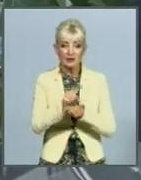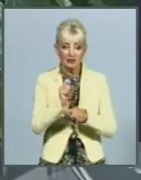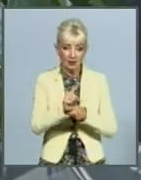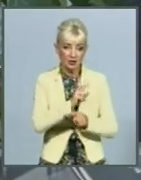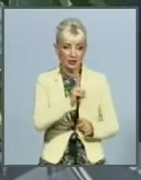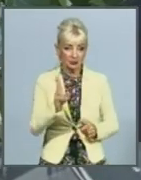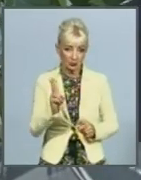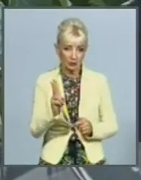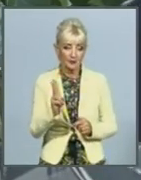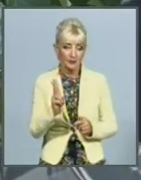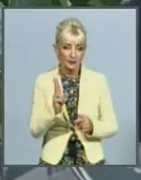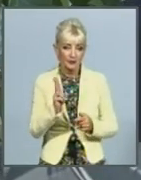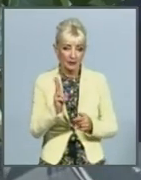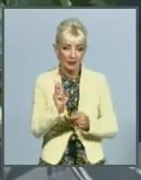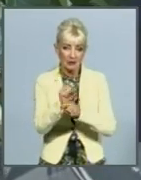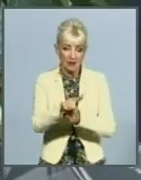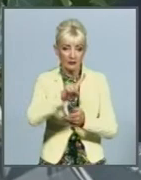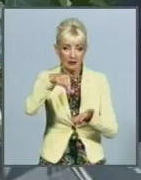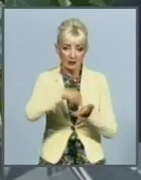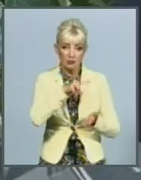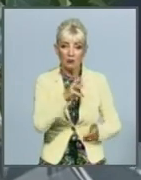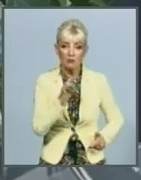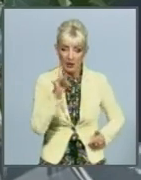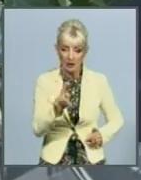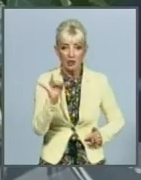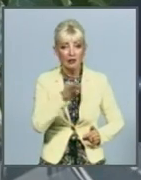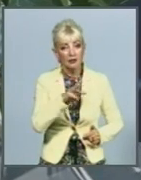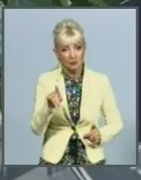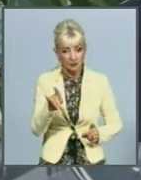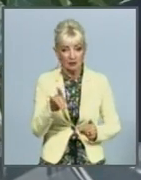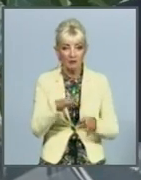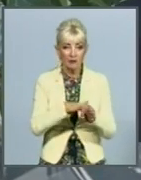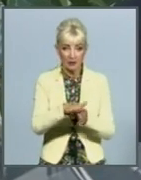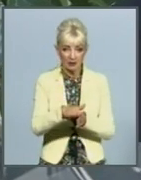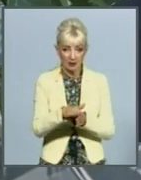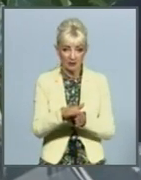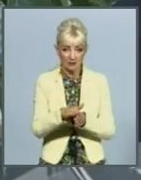которую ставит городской голова, и мы ее реализуем